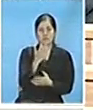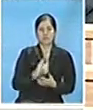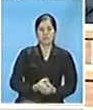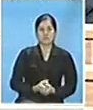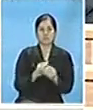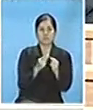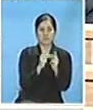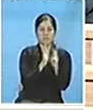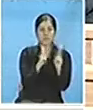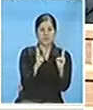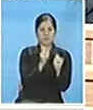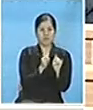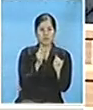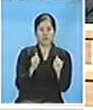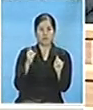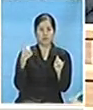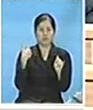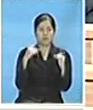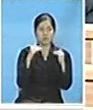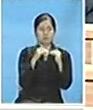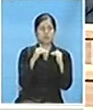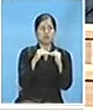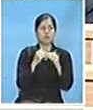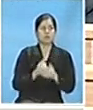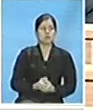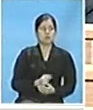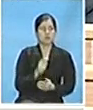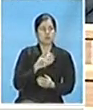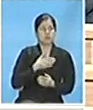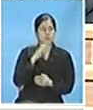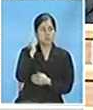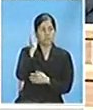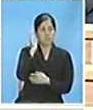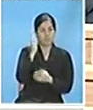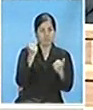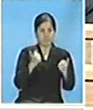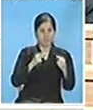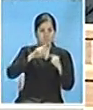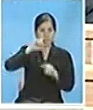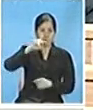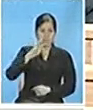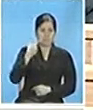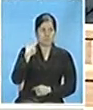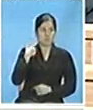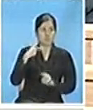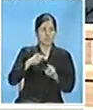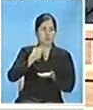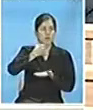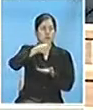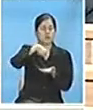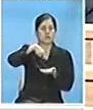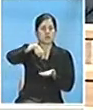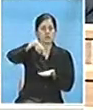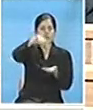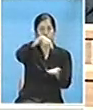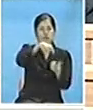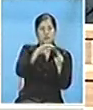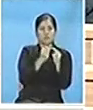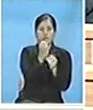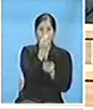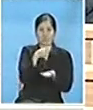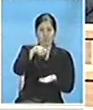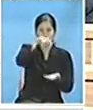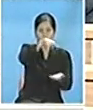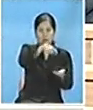รมการสิทธิมนุษยชนน่ะก็ผมอภิปรายในวันนี้เป็นรอบที่สองว่าเป็นคนถือกระเช้าดอกไม้ไปใช่ไหมท่านประธานแล้